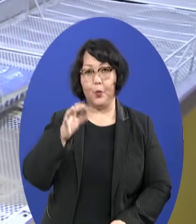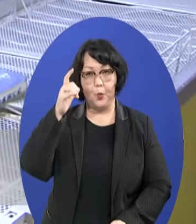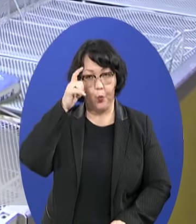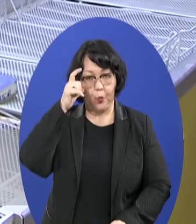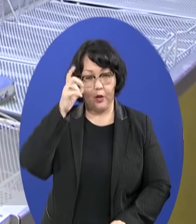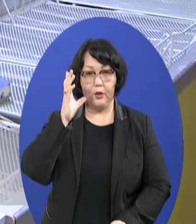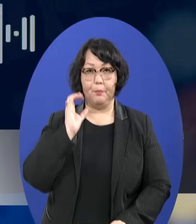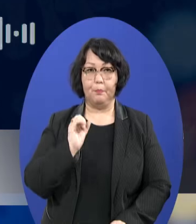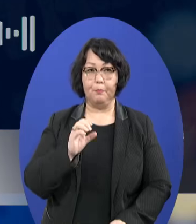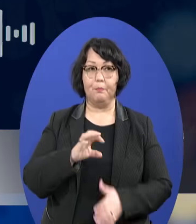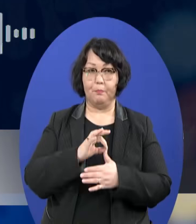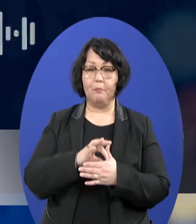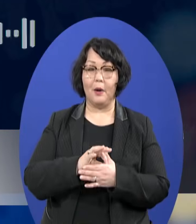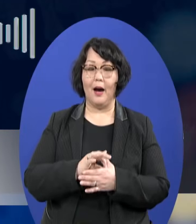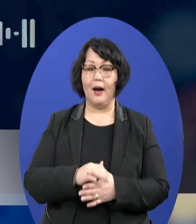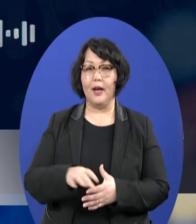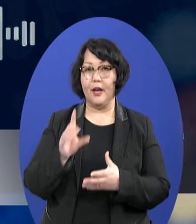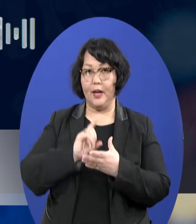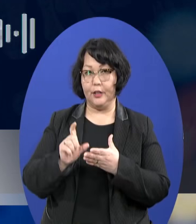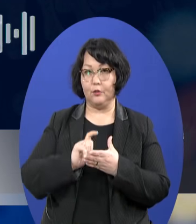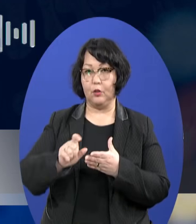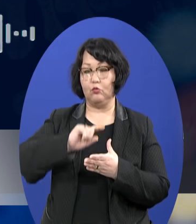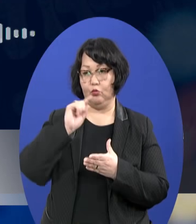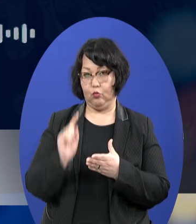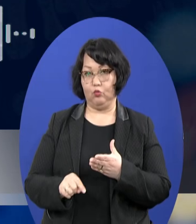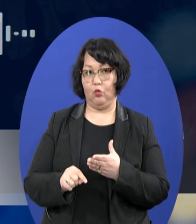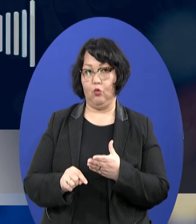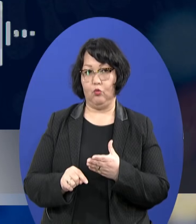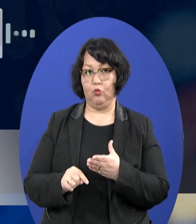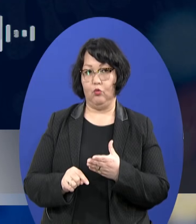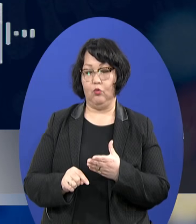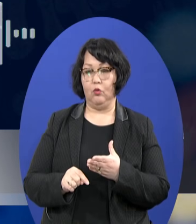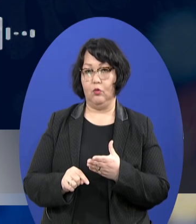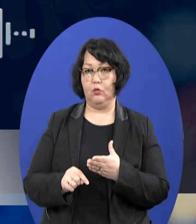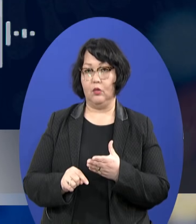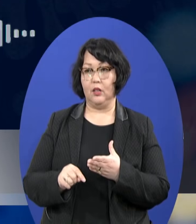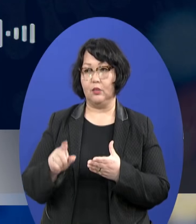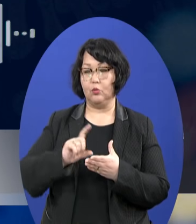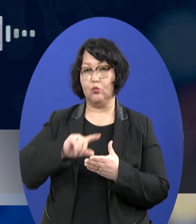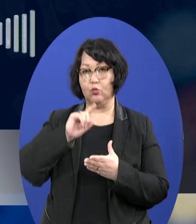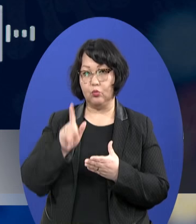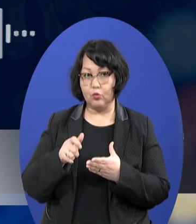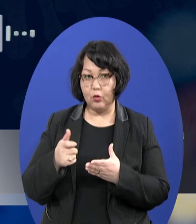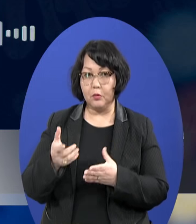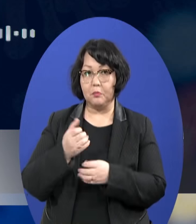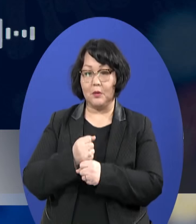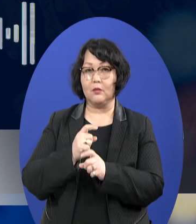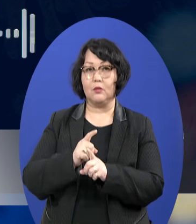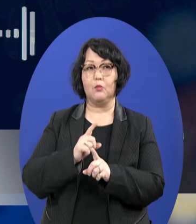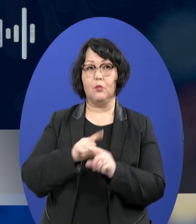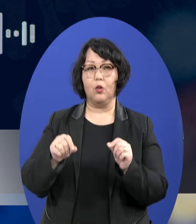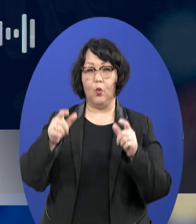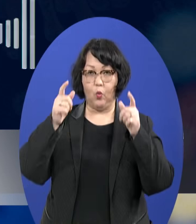мах эзэлж байна. Экспортын зөвшөөрлүүд барьдгийг бол багасгах яах. Өөрөөр хэлбэл үндсэн